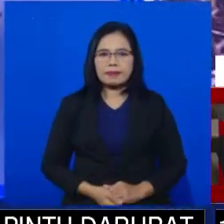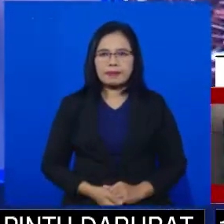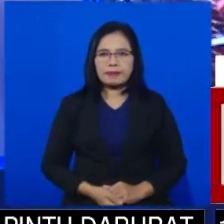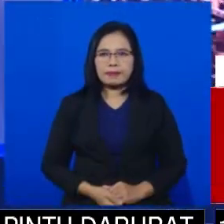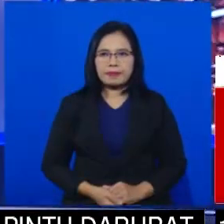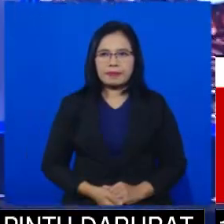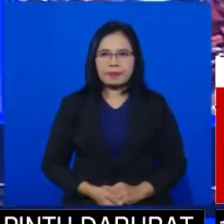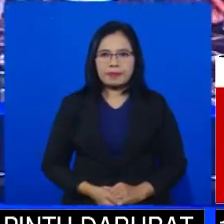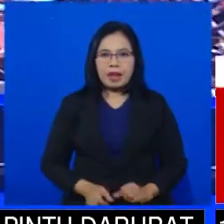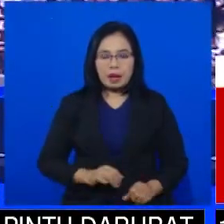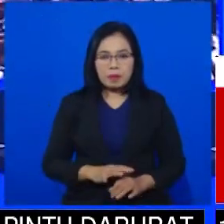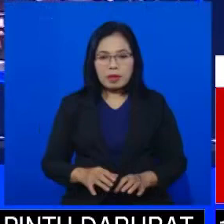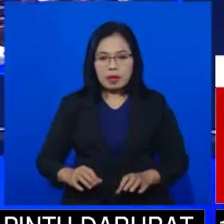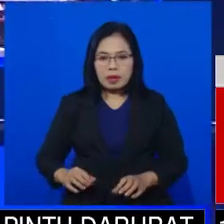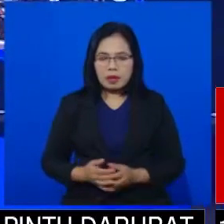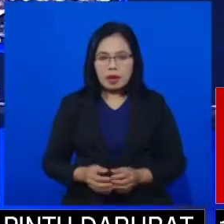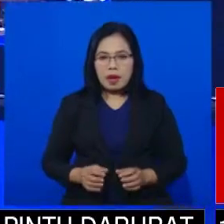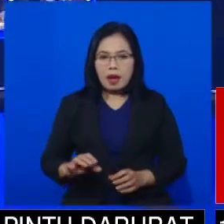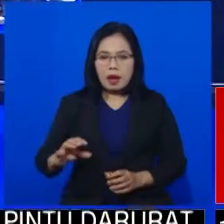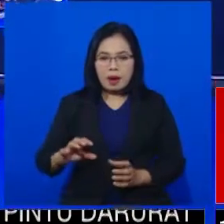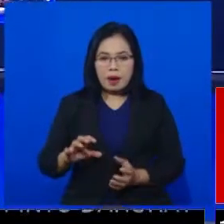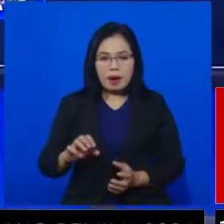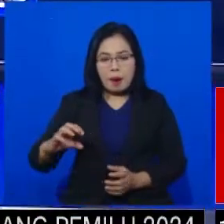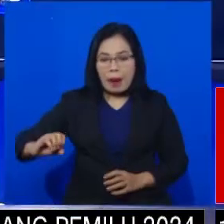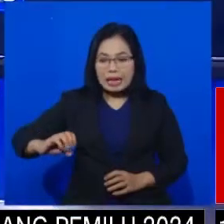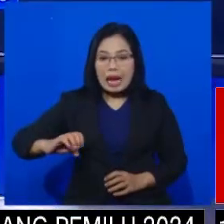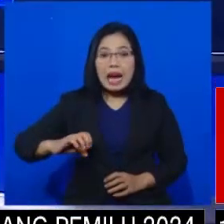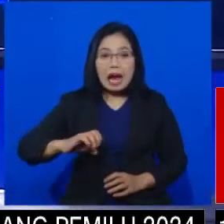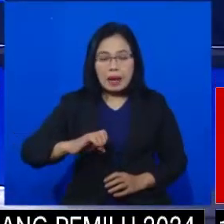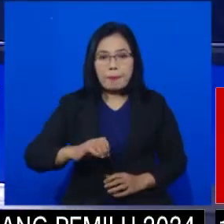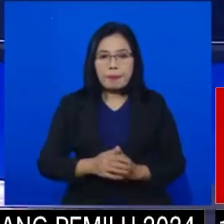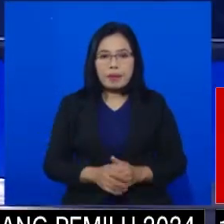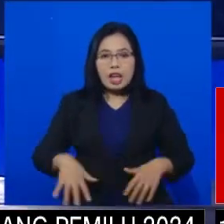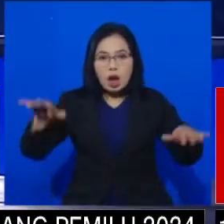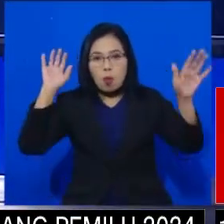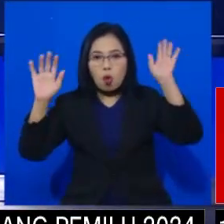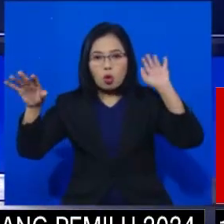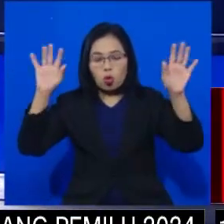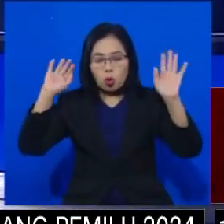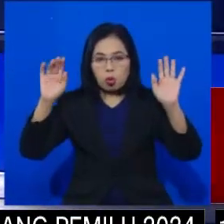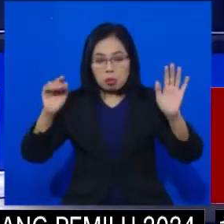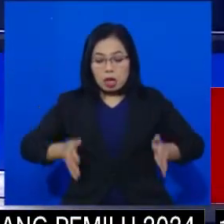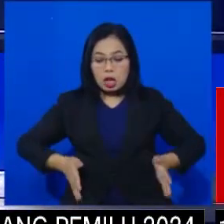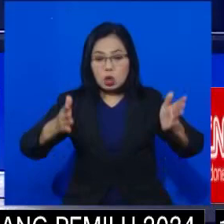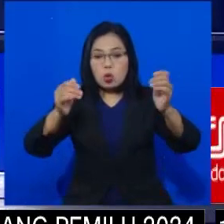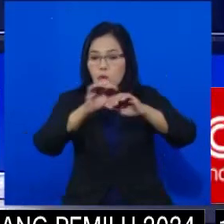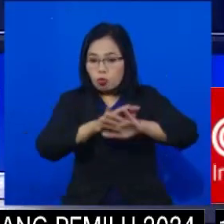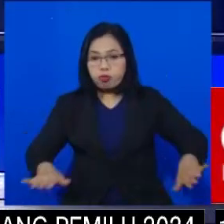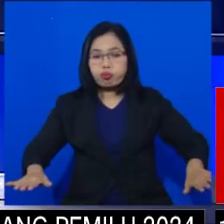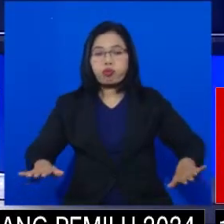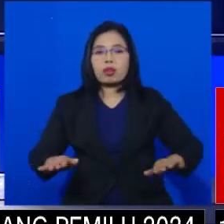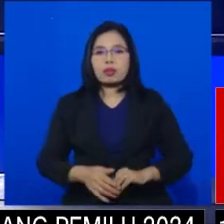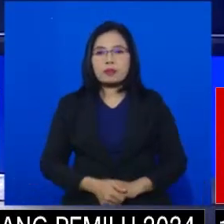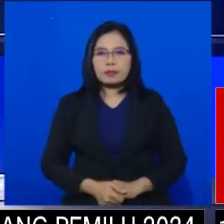Berikutnya, akibat dimakan rayap, sebuah atap gedung bangunan Taman Kanak-kanak di Ponorogo, Jawa Timur roboh hingga rata dengan tanah. Akibatnya seluruh